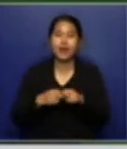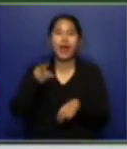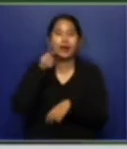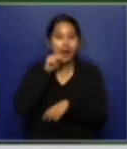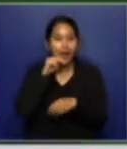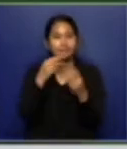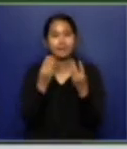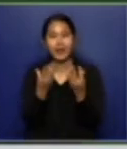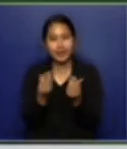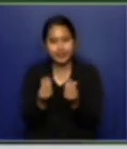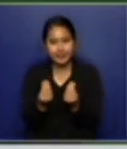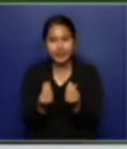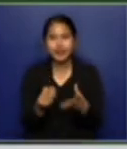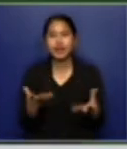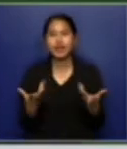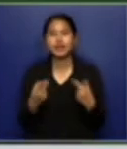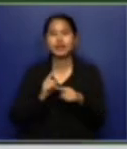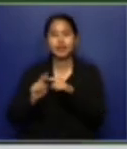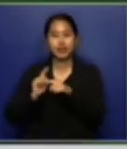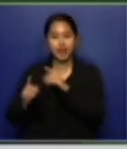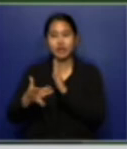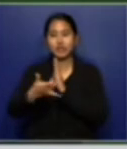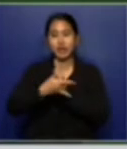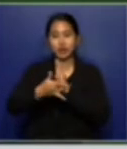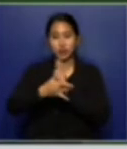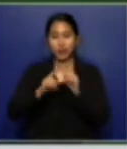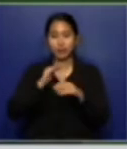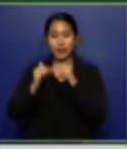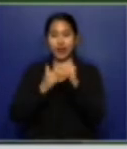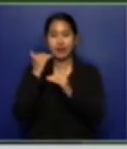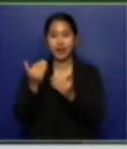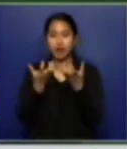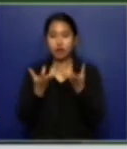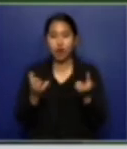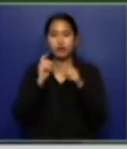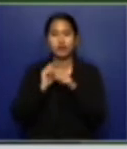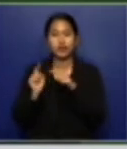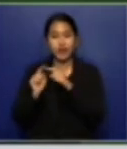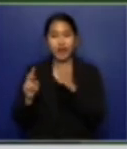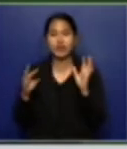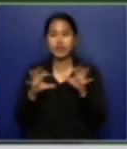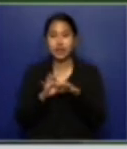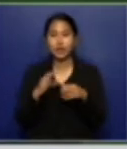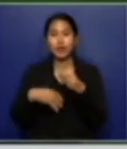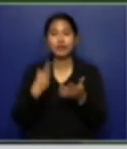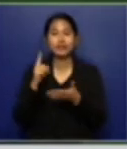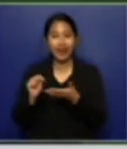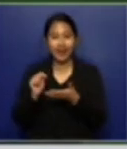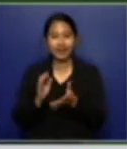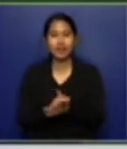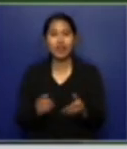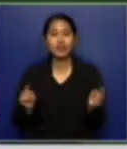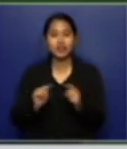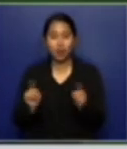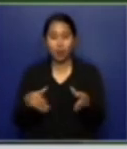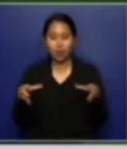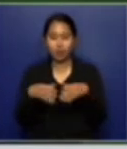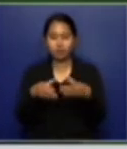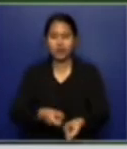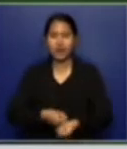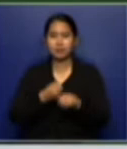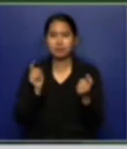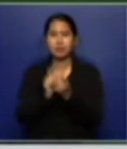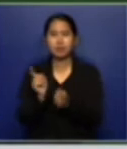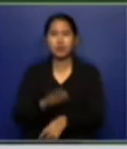รื่องเมล็ดพันธุ์เรื่องปุ๋ยเรื่องเทคโนโลยีการพัฒนาผลิตภัณฑ์รวมถึงการตลาดแต่สิ่งที่เกษตรกรพบก็คือมันมา